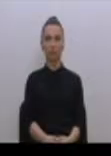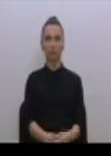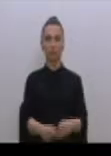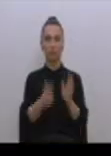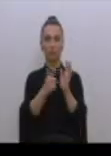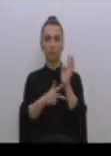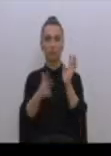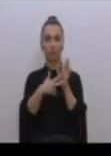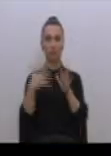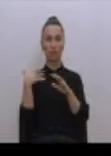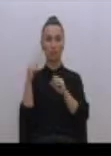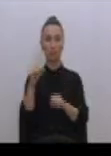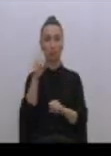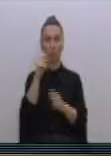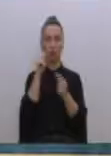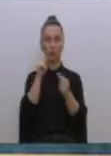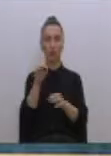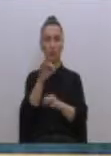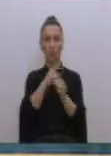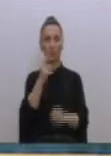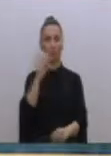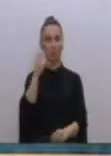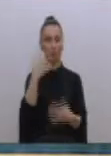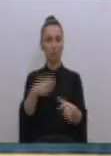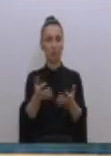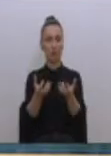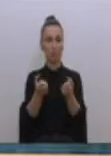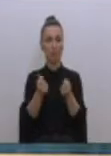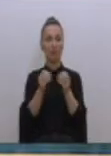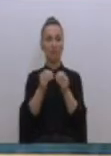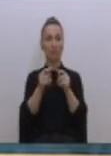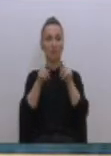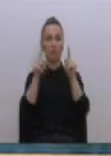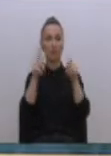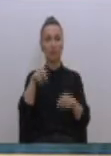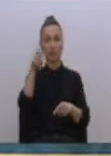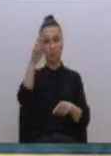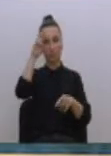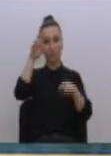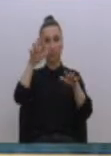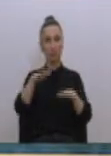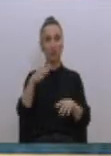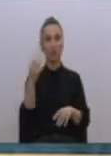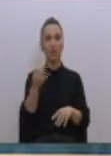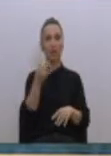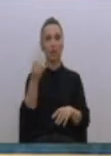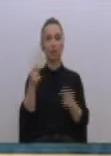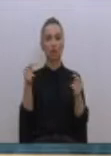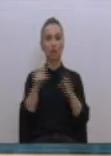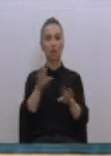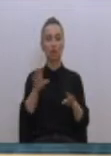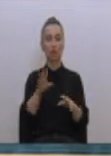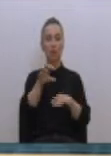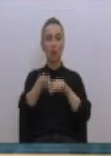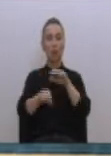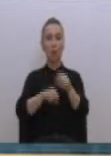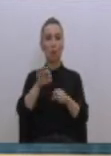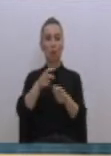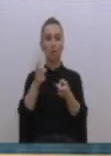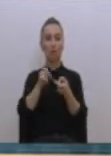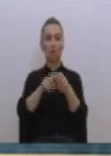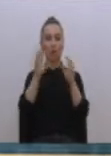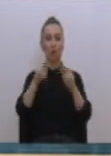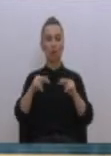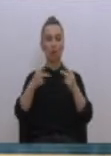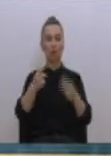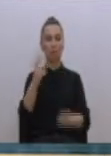Samuza Trometi Mohrinul Tina Andegi, proiectul Privilei Mosmet Mirabuli. Am o epacheci sa ajutat dat se voleva și interesul și autoselevista corupției și sau canonul stilul Privilei